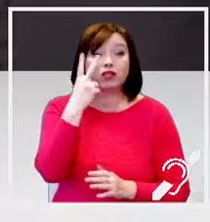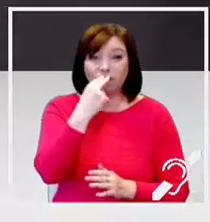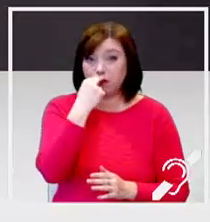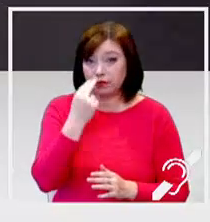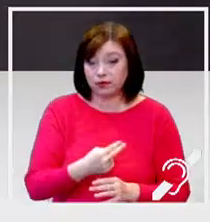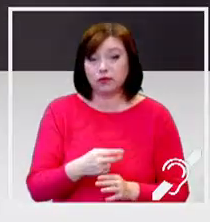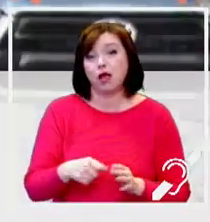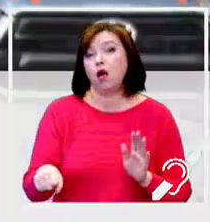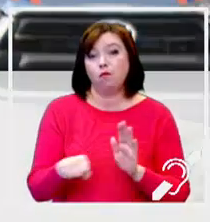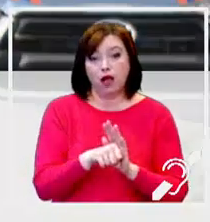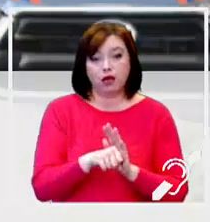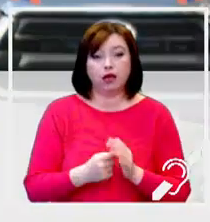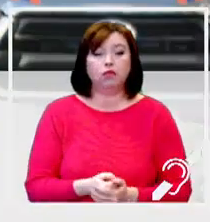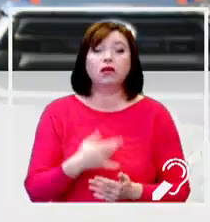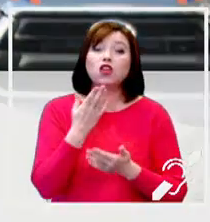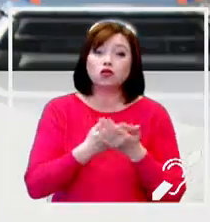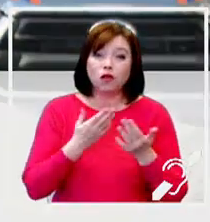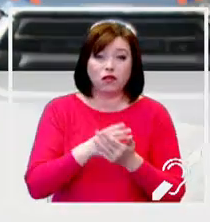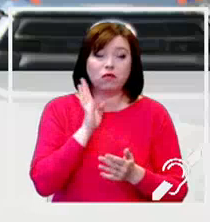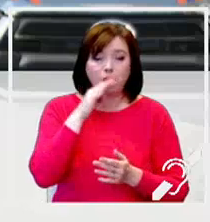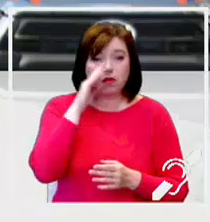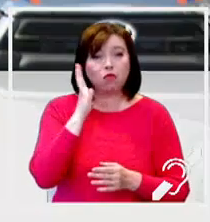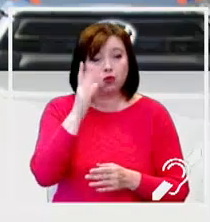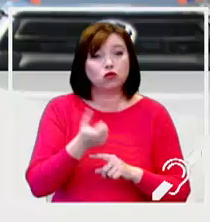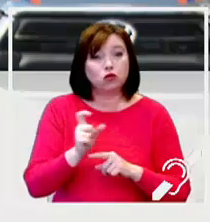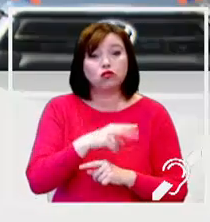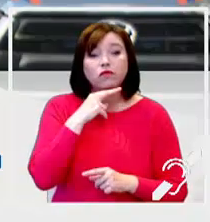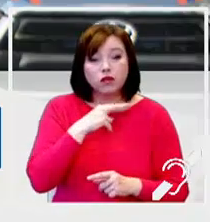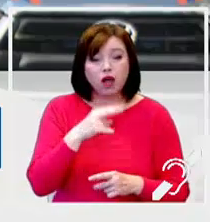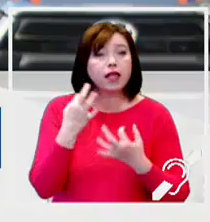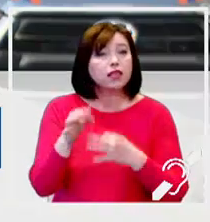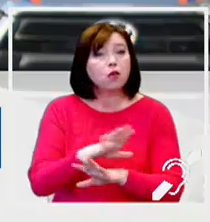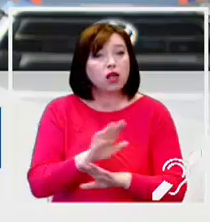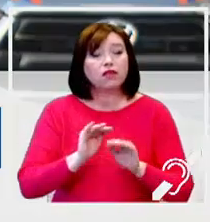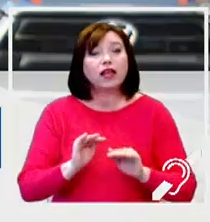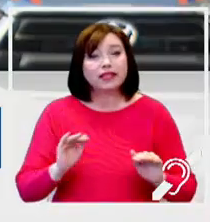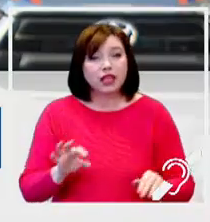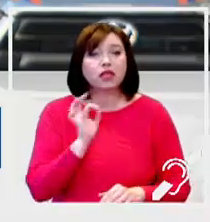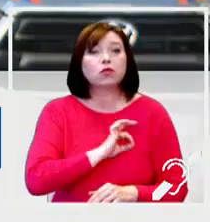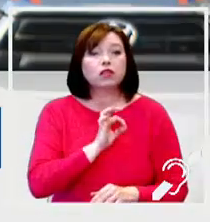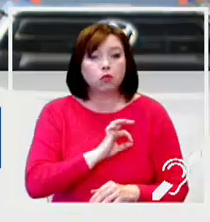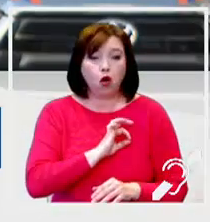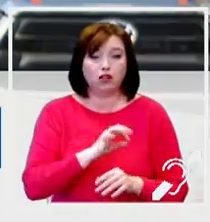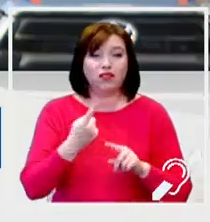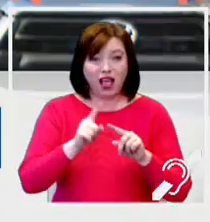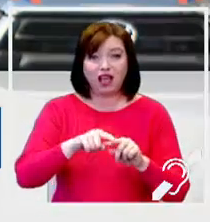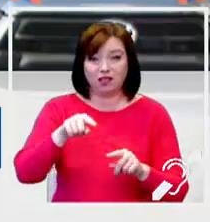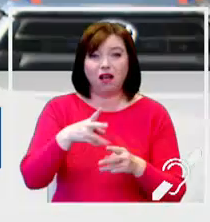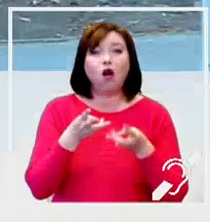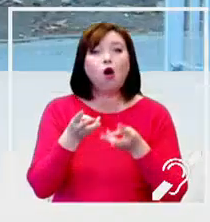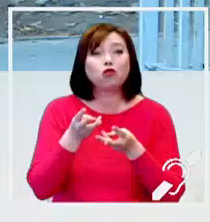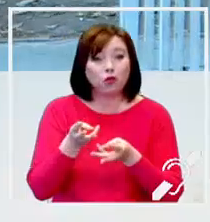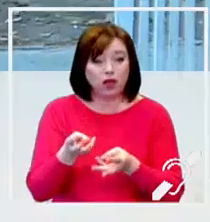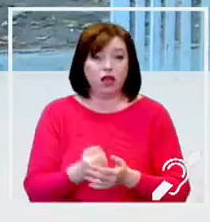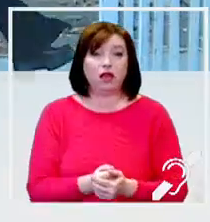minori și-au pierdut viața. Recomandăm părinților să fie foarte atenți, să nu le permită copiilor utilizarea acestor surse de